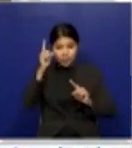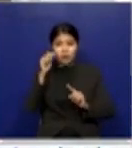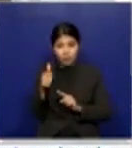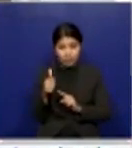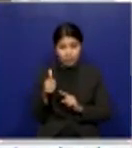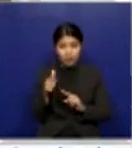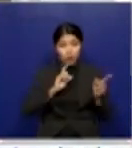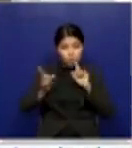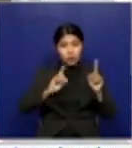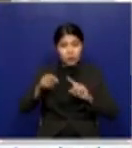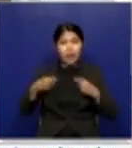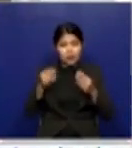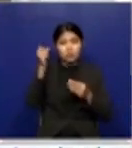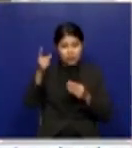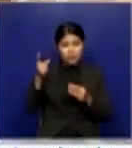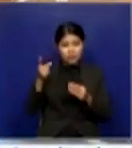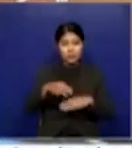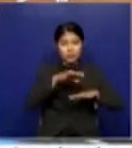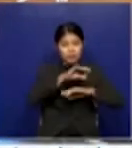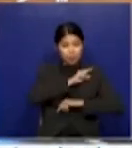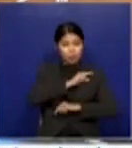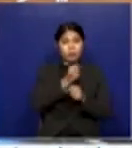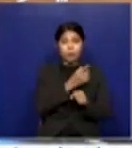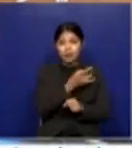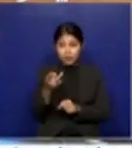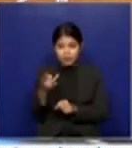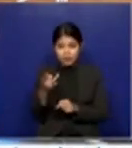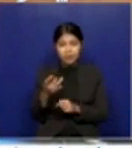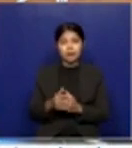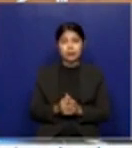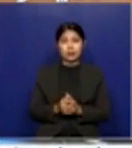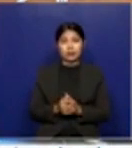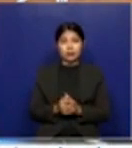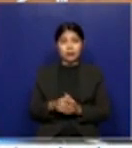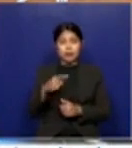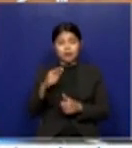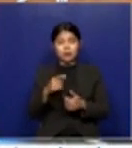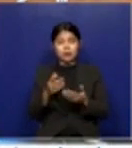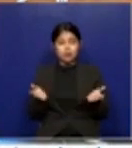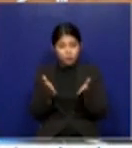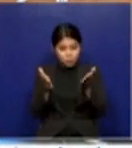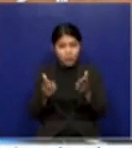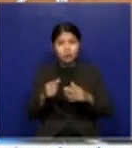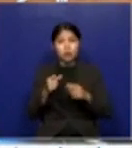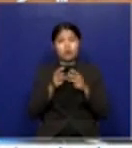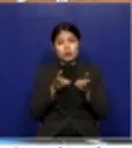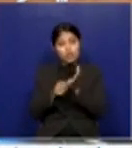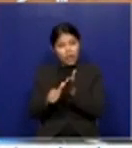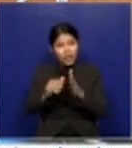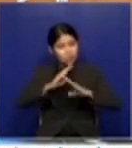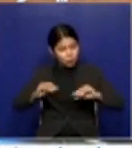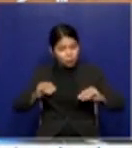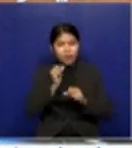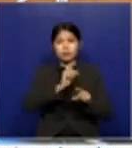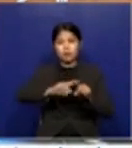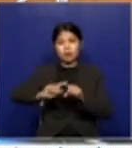บทบาทอะไรอยู่ตรงไหนใครใจที่จะชี้นำในทางที่ถูกต้องในทางที่สงบไม่ว่าจะ